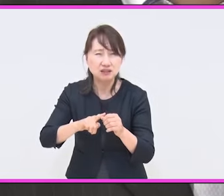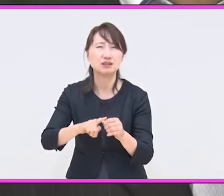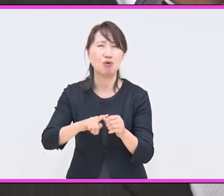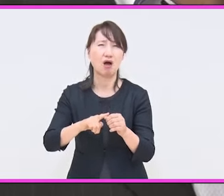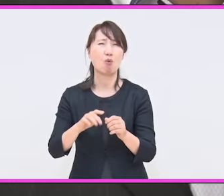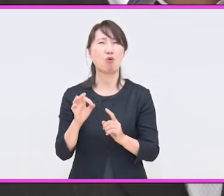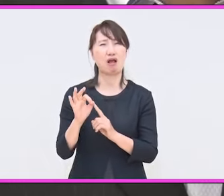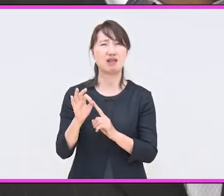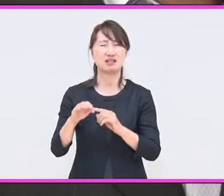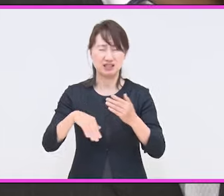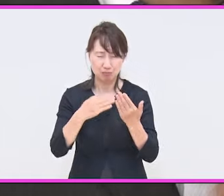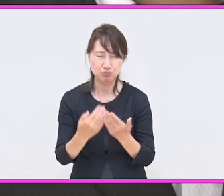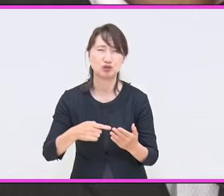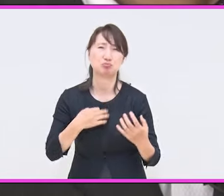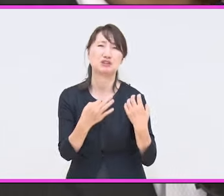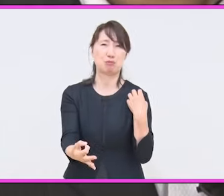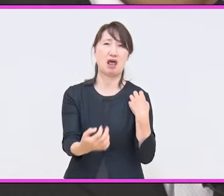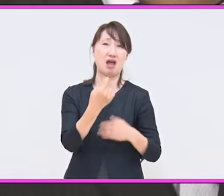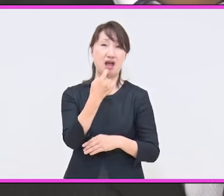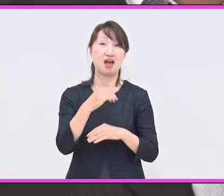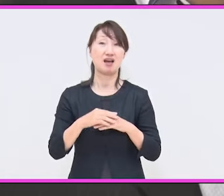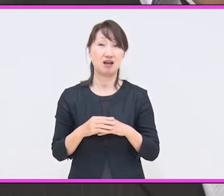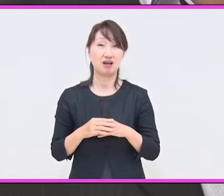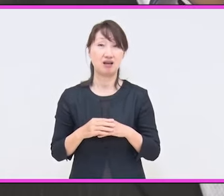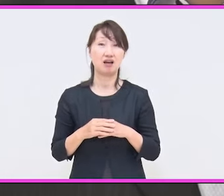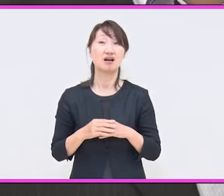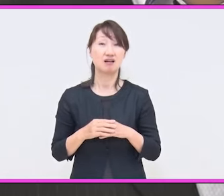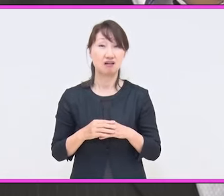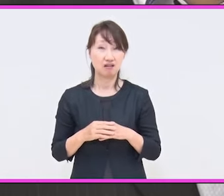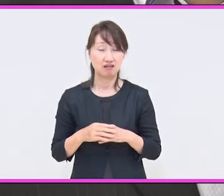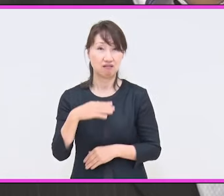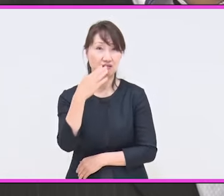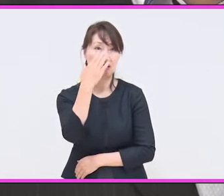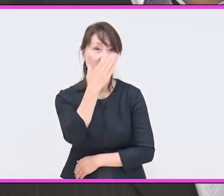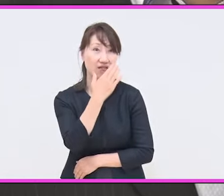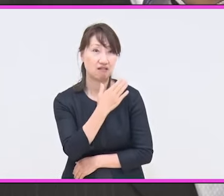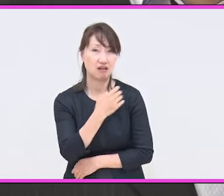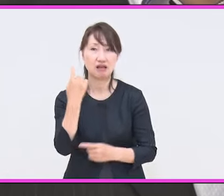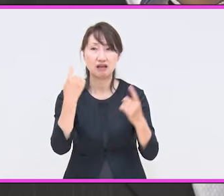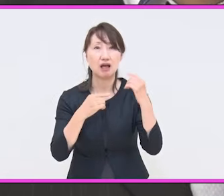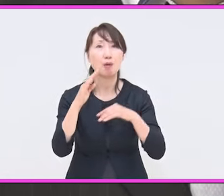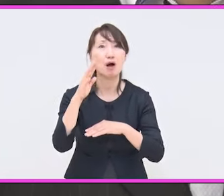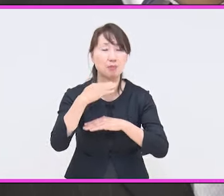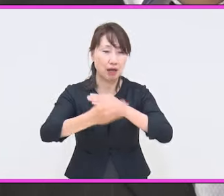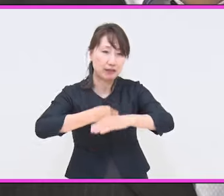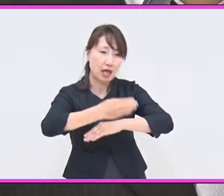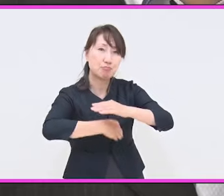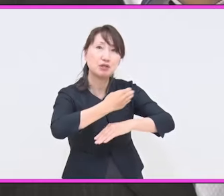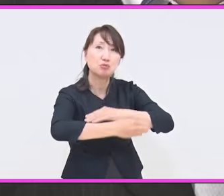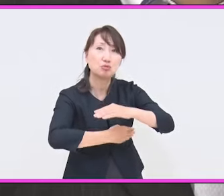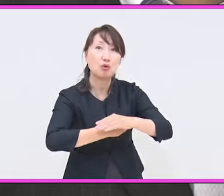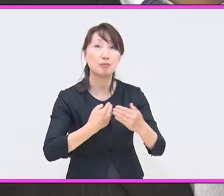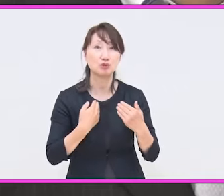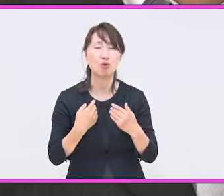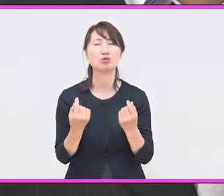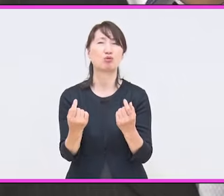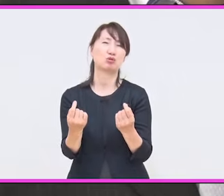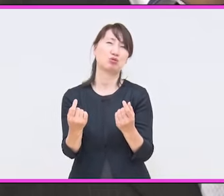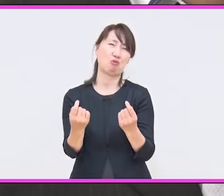部自腹でした いろいろしかも怪我されたりとかテーピングとかそういうことも、 まあ、そうですね消耗品に関して